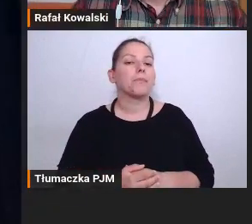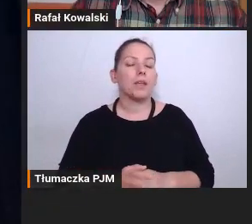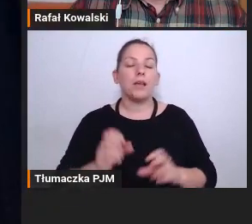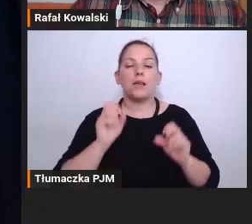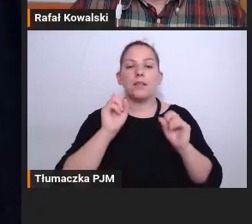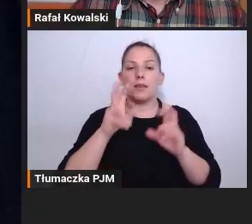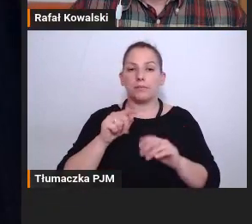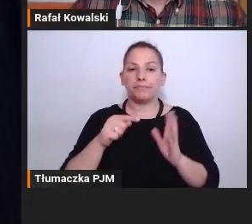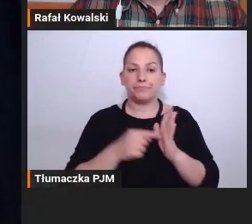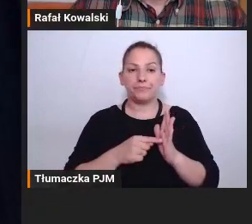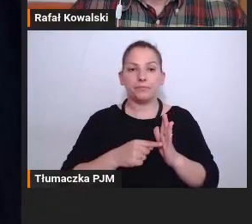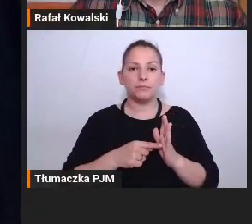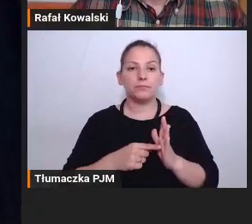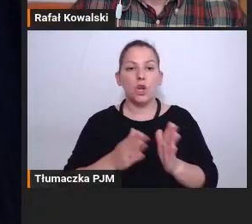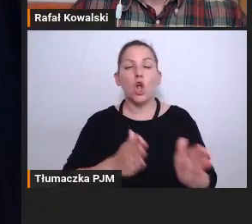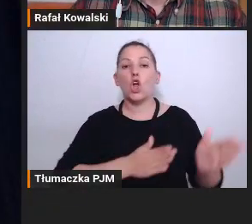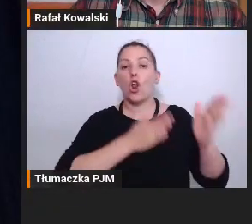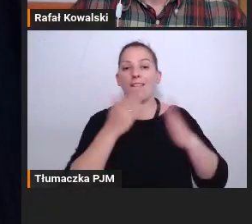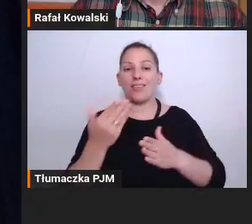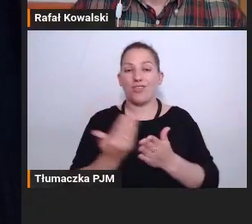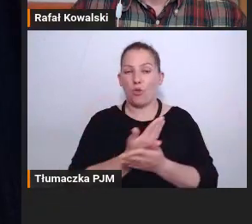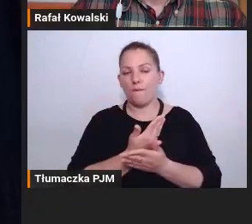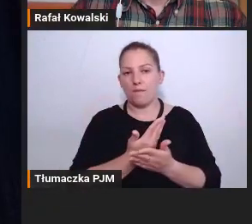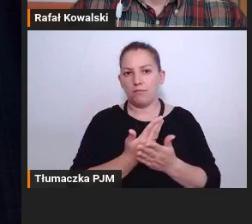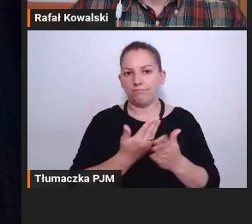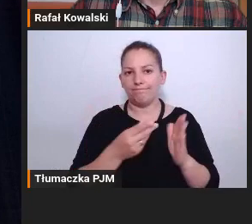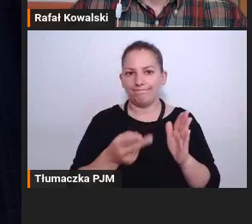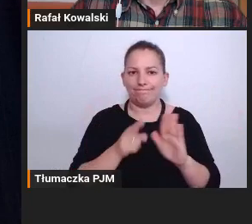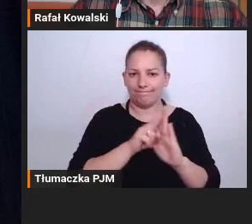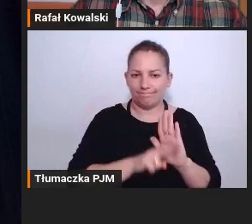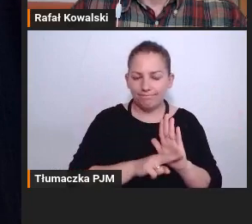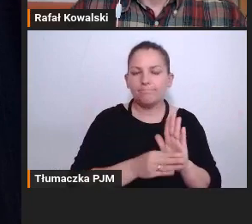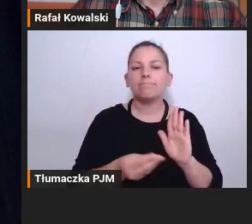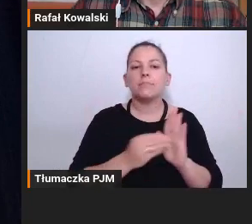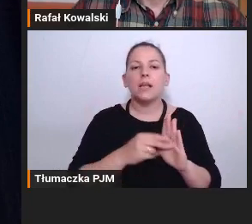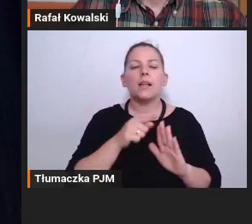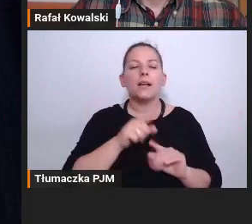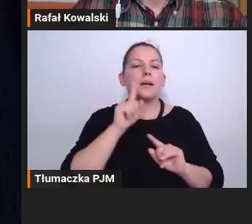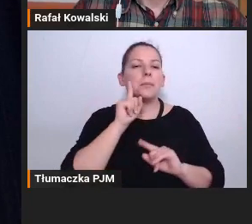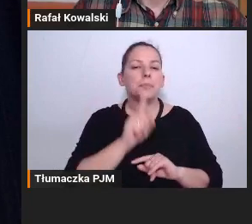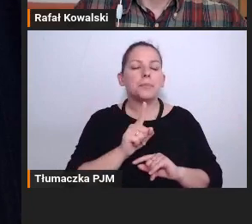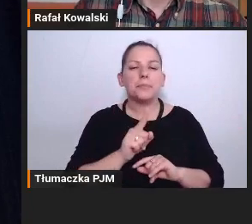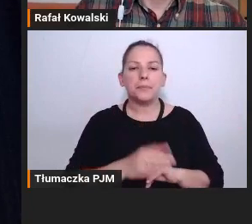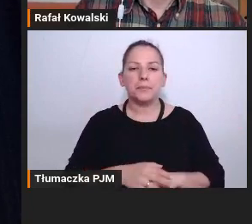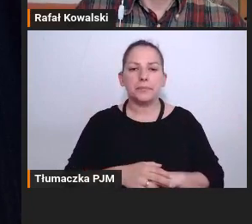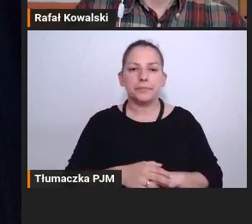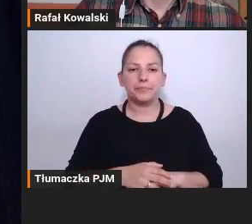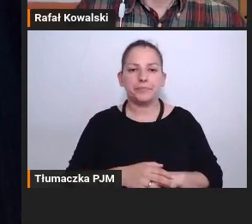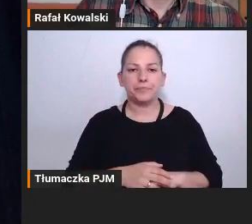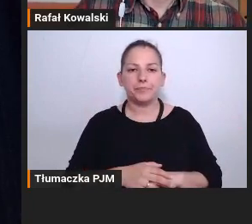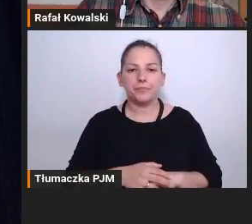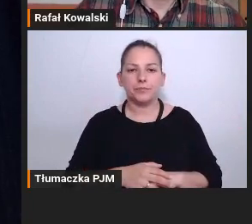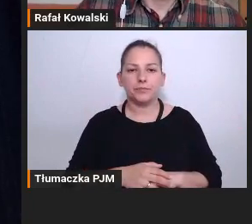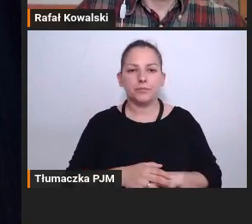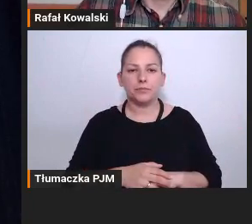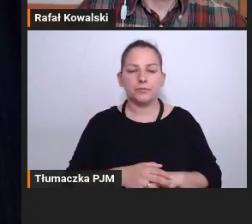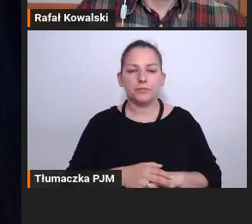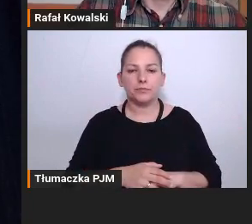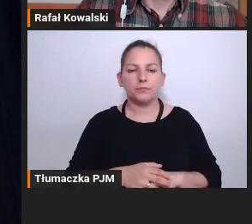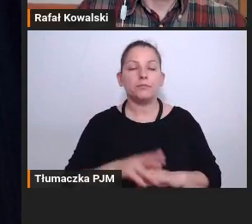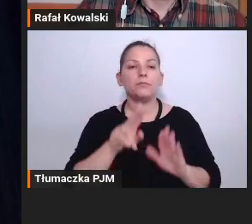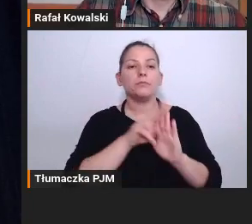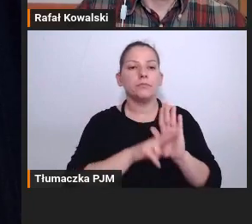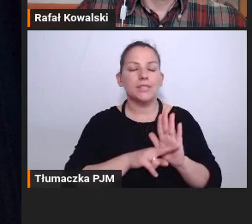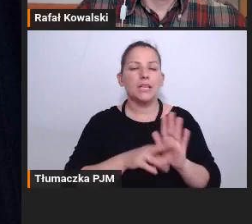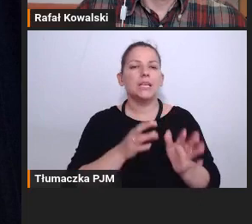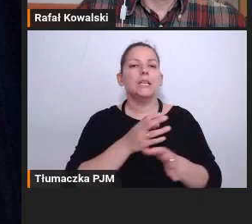Tak, to znowu jest kolejne nowe uprawnienie i to są tak naprawdę, no tak jak przepis mówi,